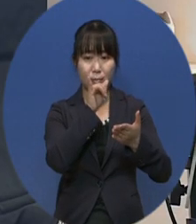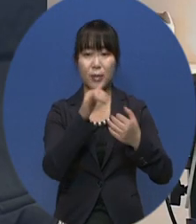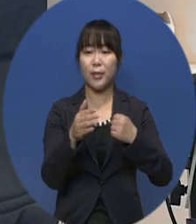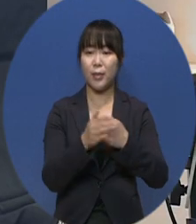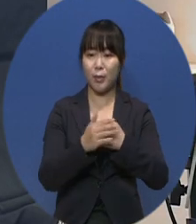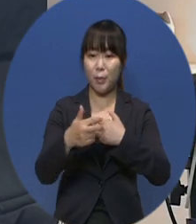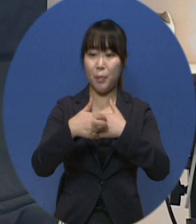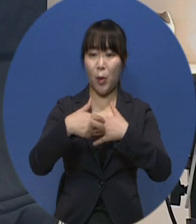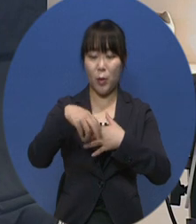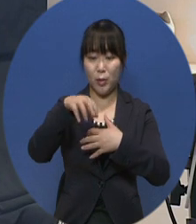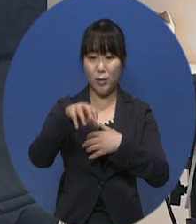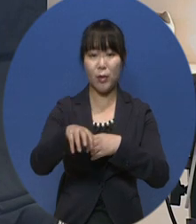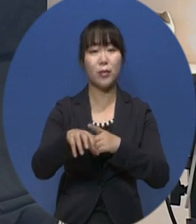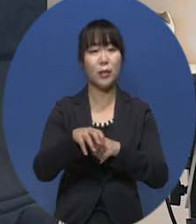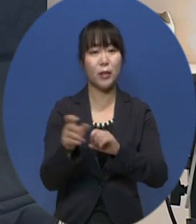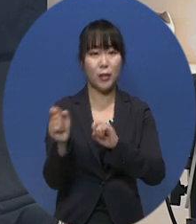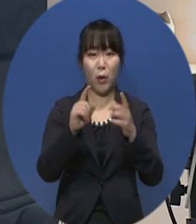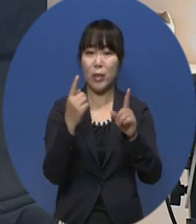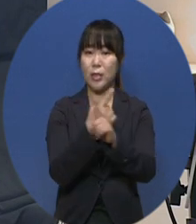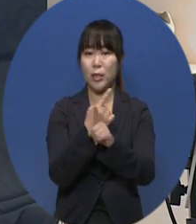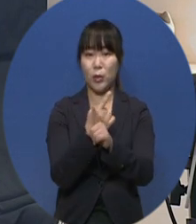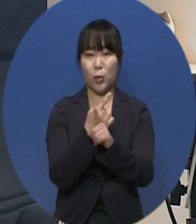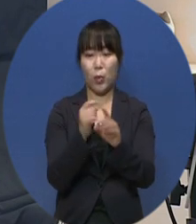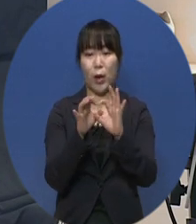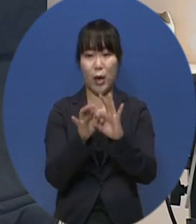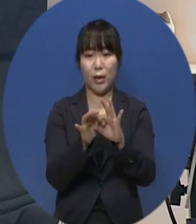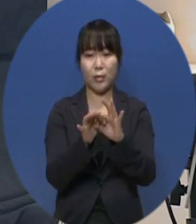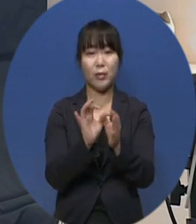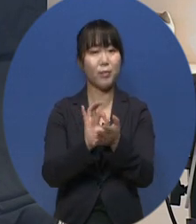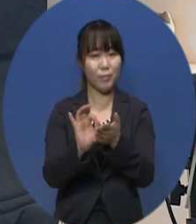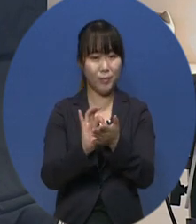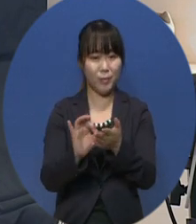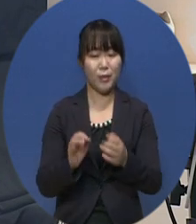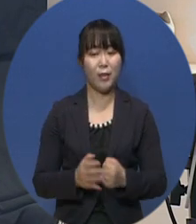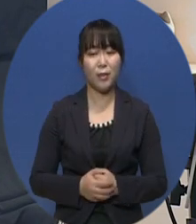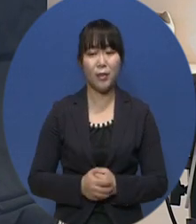이제 병원에서는 이제 재활 치료에 이제 활용을 하는데요. 네.